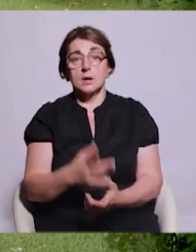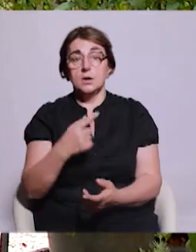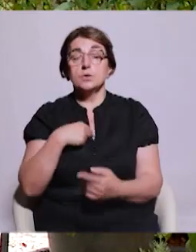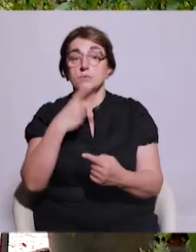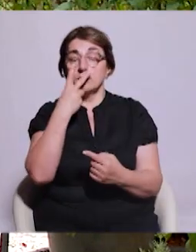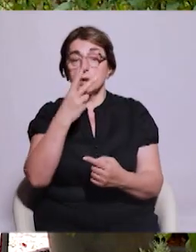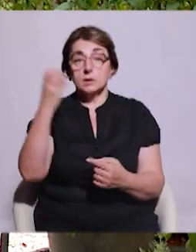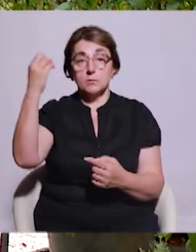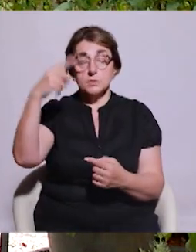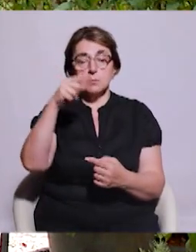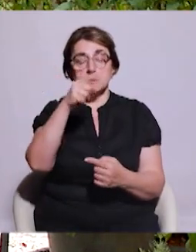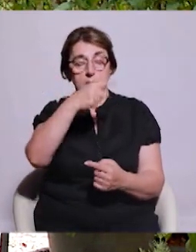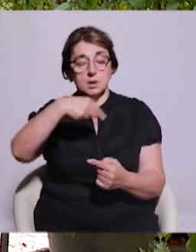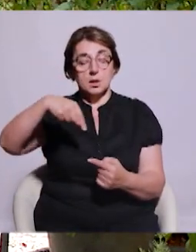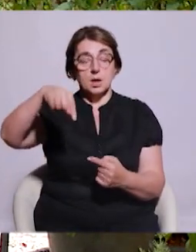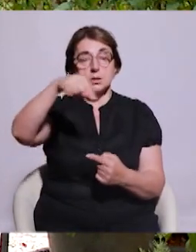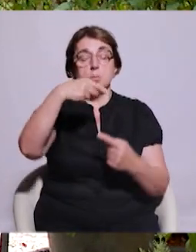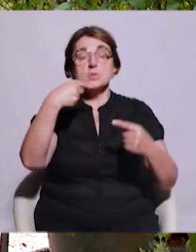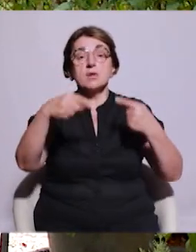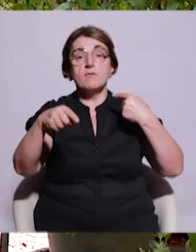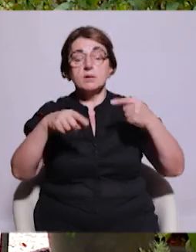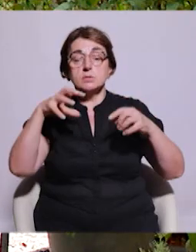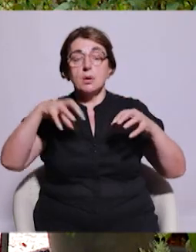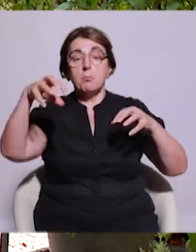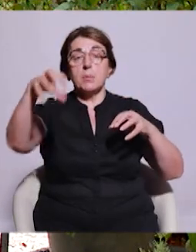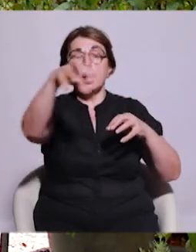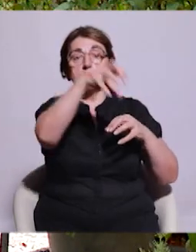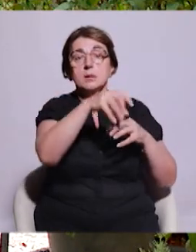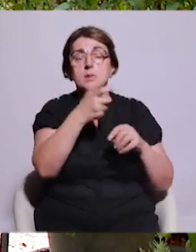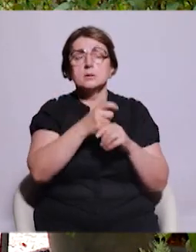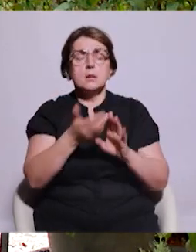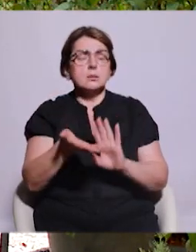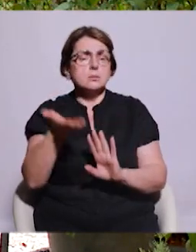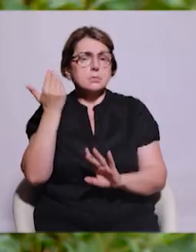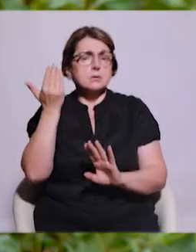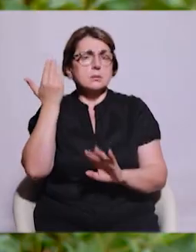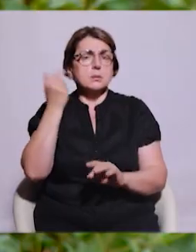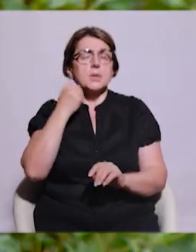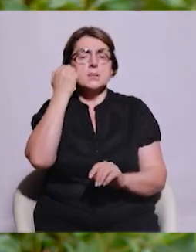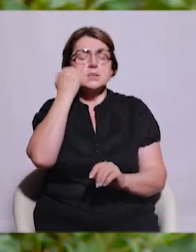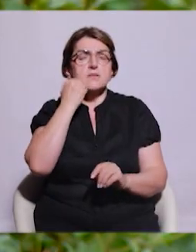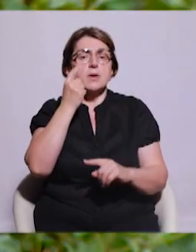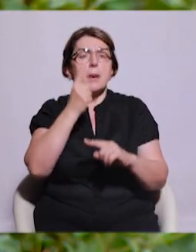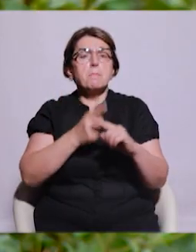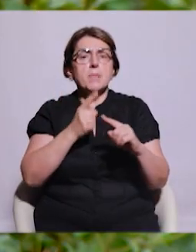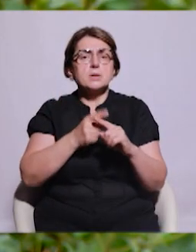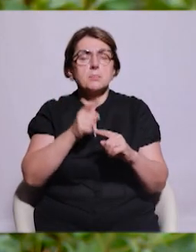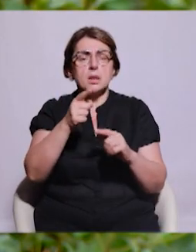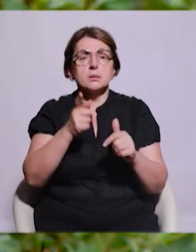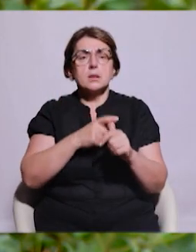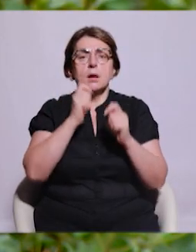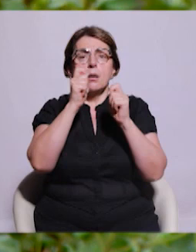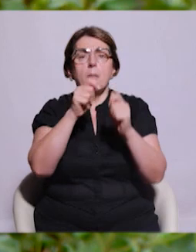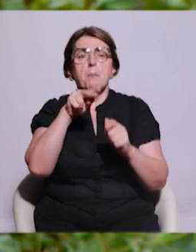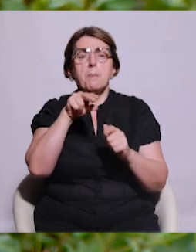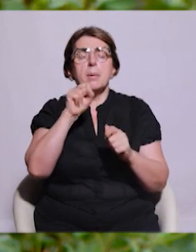ჩვენ ვხედავთ მზეს და მის გარშემო არსებულ პლანეტებს. ძალიან, ძალიან დიდი ხნის წინ ძველმა ბერძნებმა მათ უწოდეს პლანეტები,